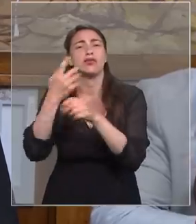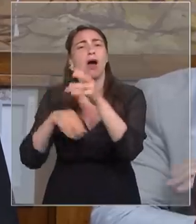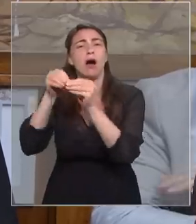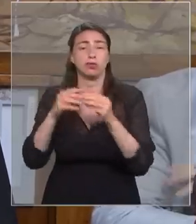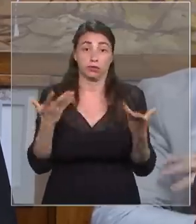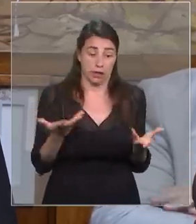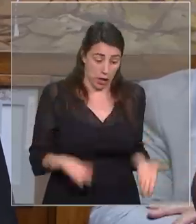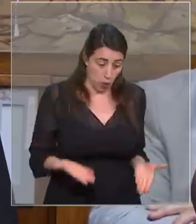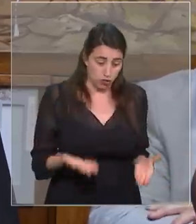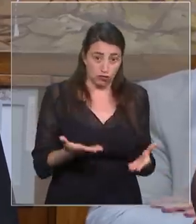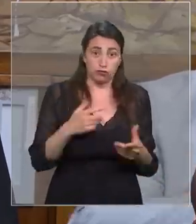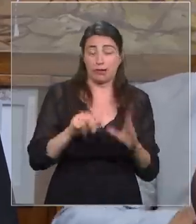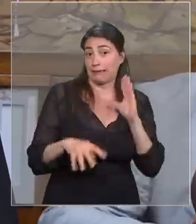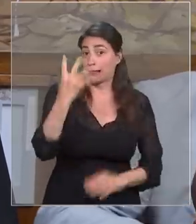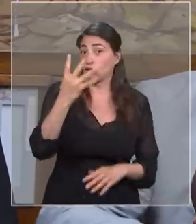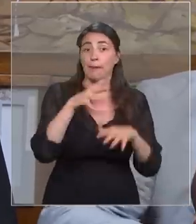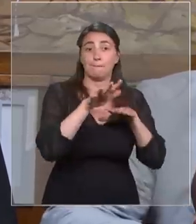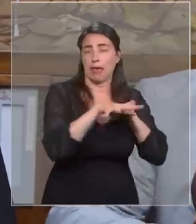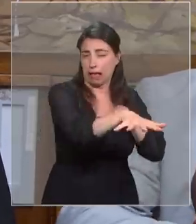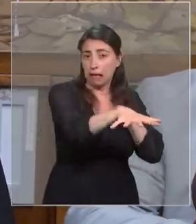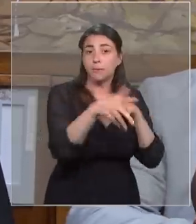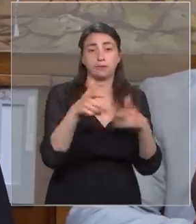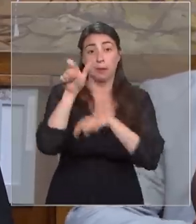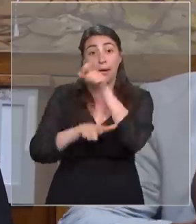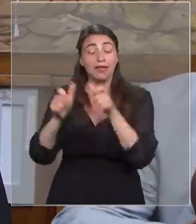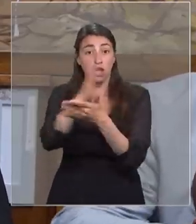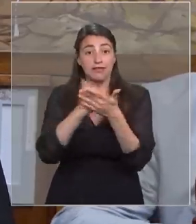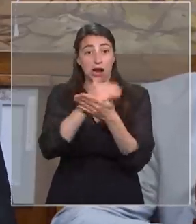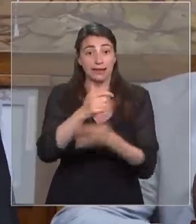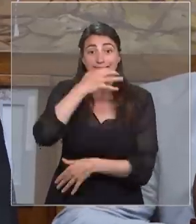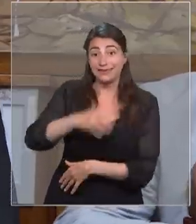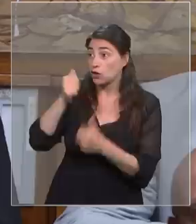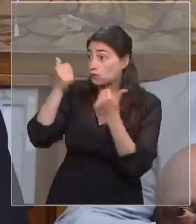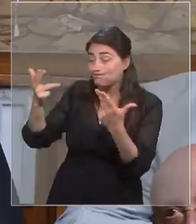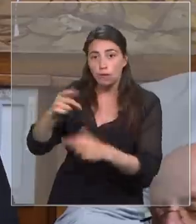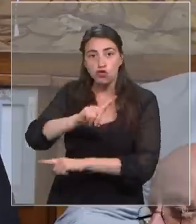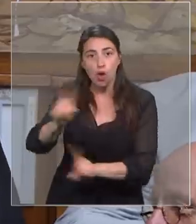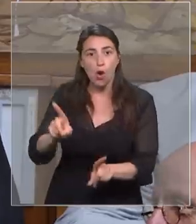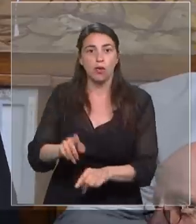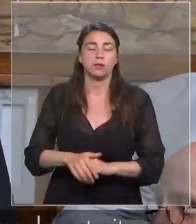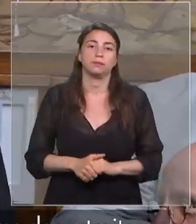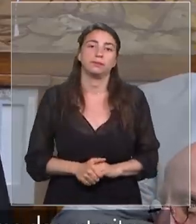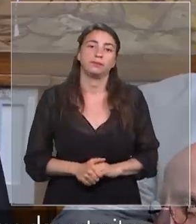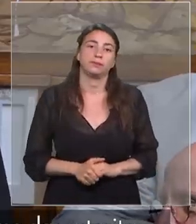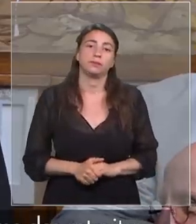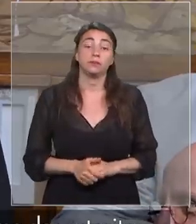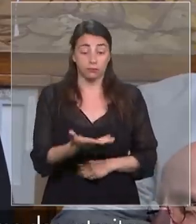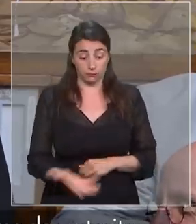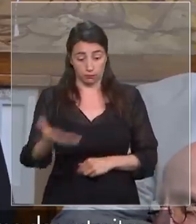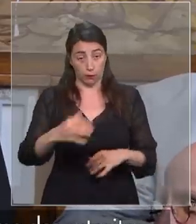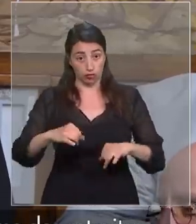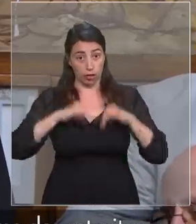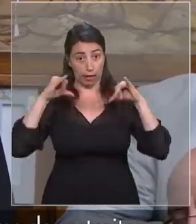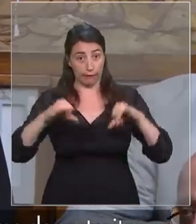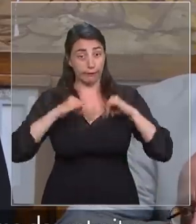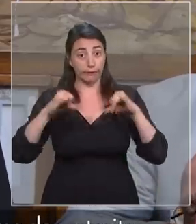d'une mobilisation historique, les salariés vous le répètent, pour eux, c'est non. Vous privez la jeunesse du droit à